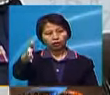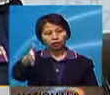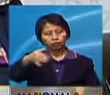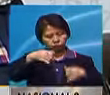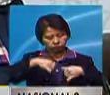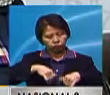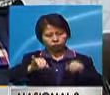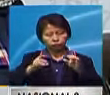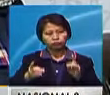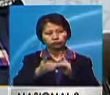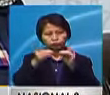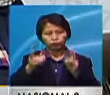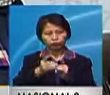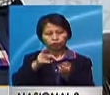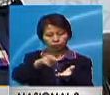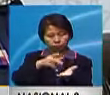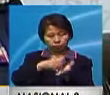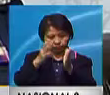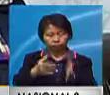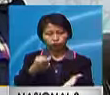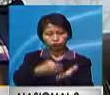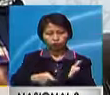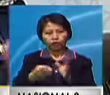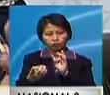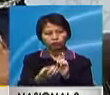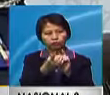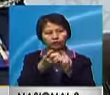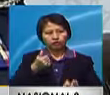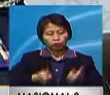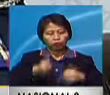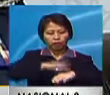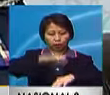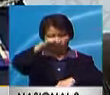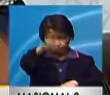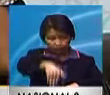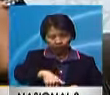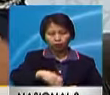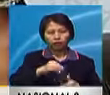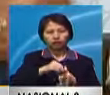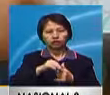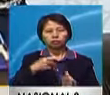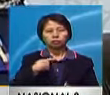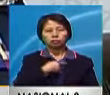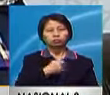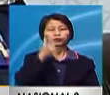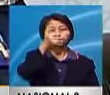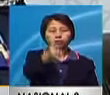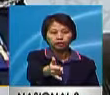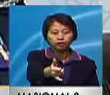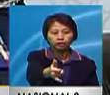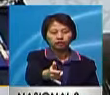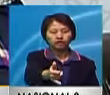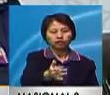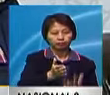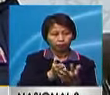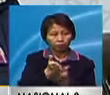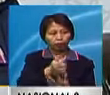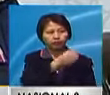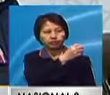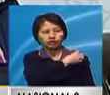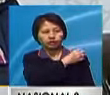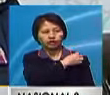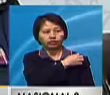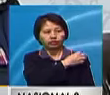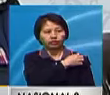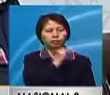terus berjumpa dengan pembayar-pembayar cukai ini sama ada kita memanggil mereka datang ataupun kita pergi ke lapangan melalui